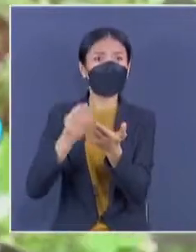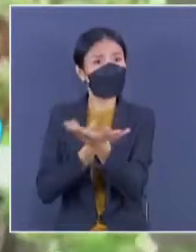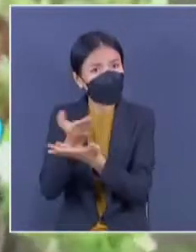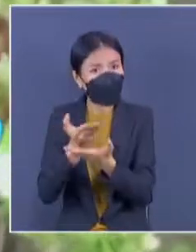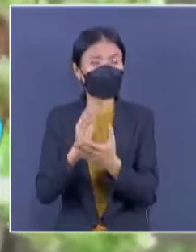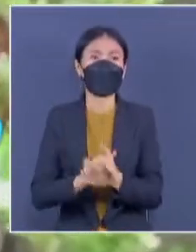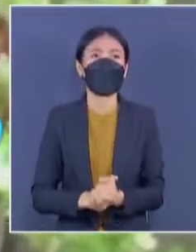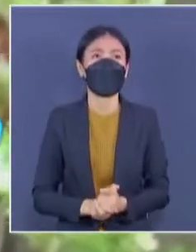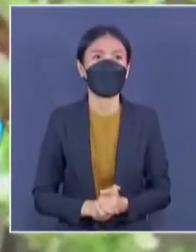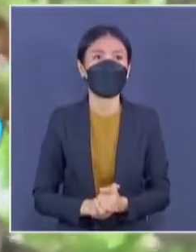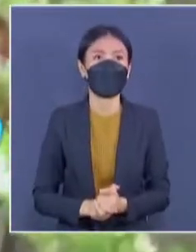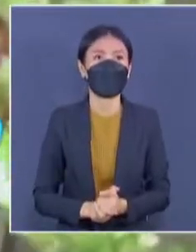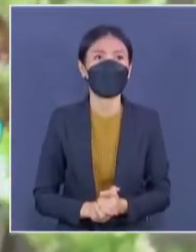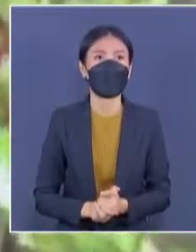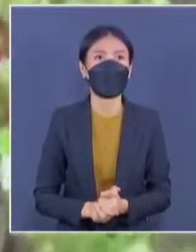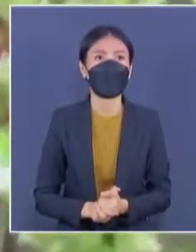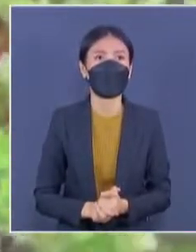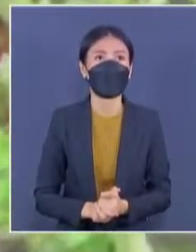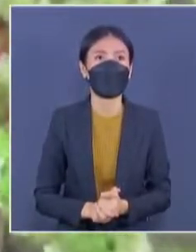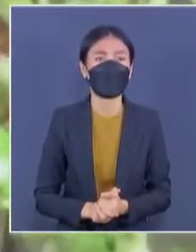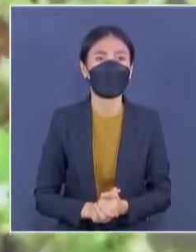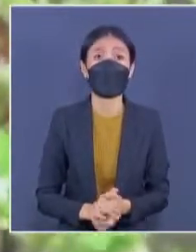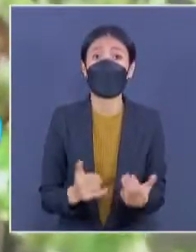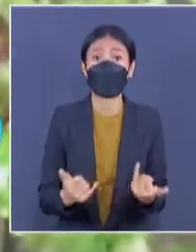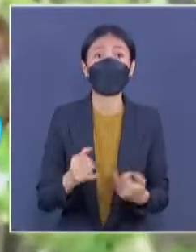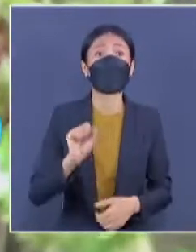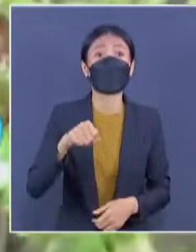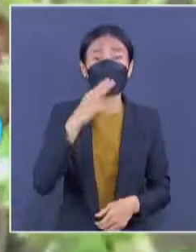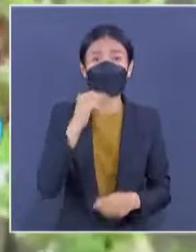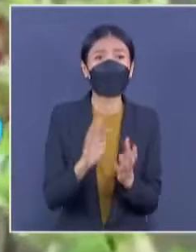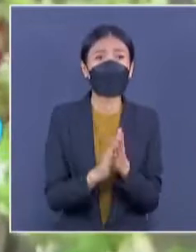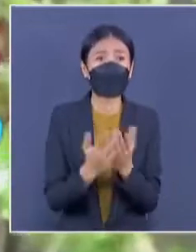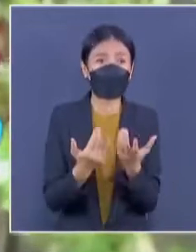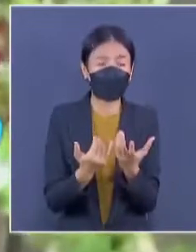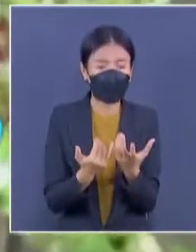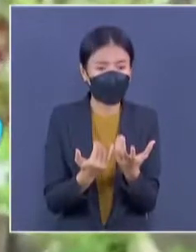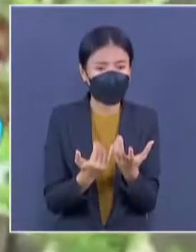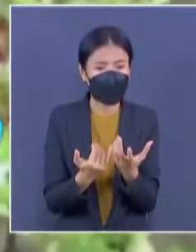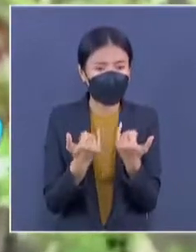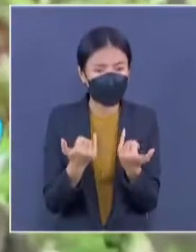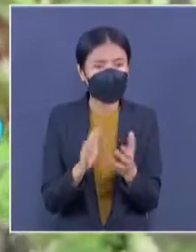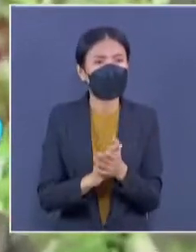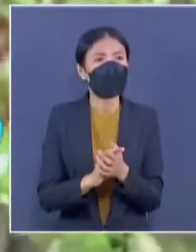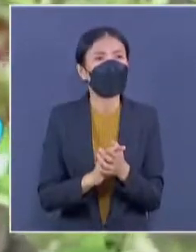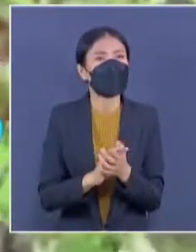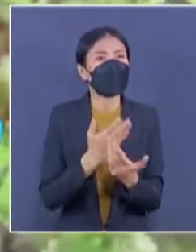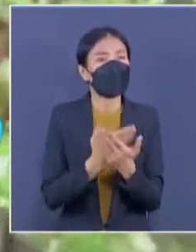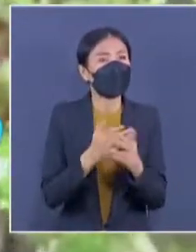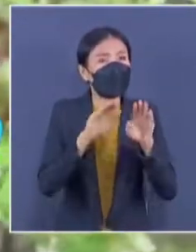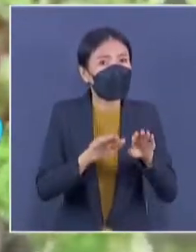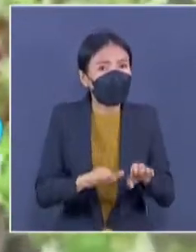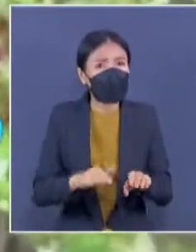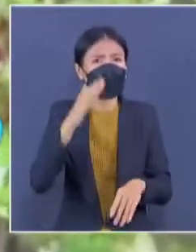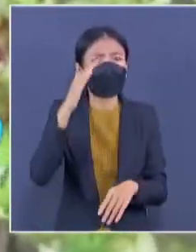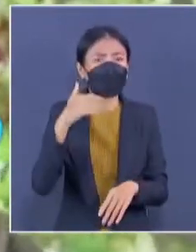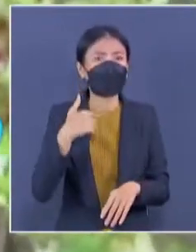ขึ้นแกว่งลงอยู่แบบนี้นะหลายคนก็บอกเมื่อมันลงแล้วทำไมไม่ลงก็อย่าลืมว่าที่ผ่านมามันก็มันแพงเกิน